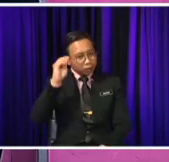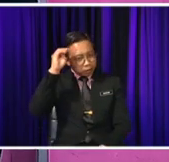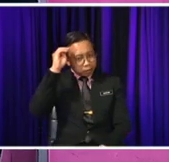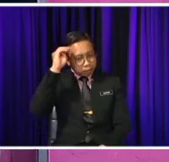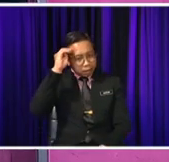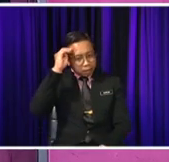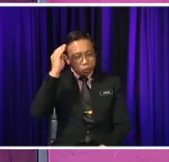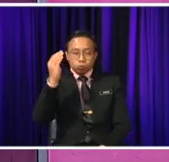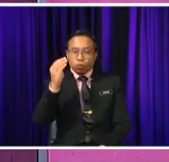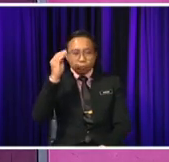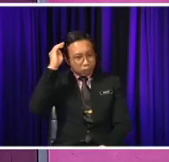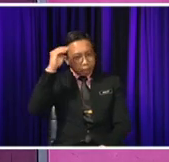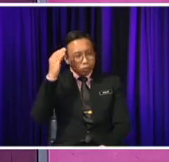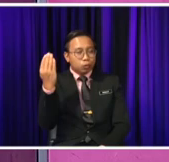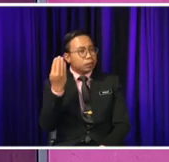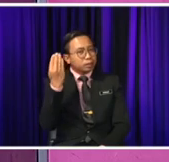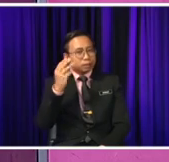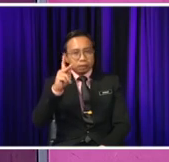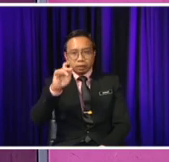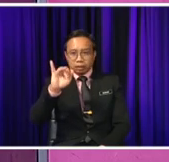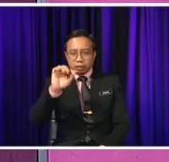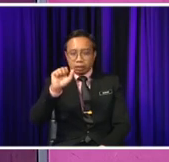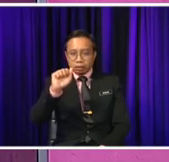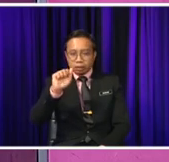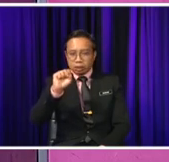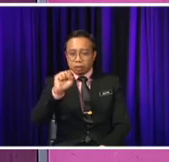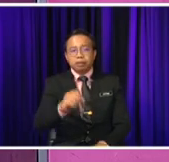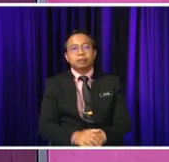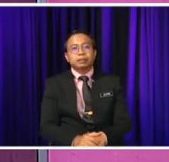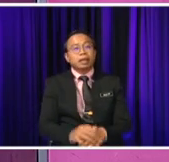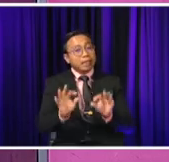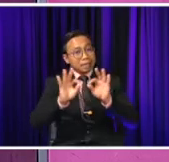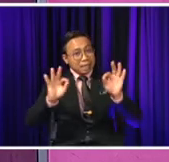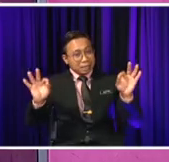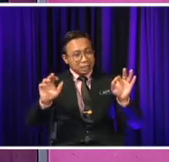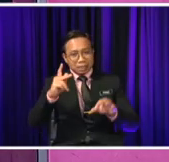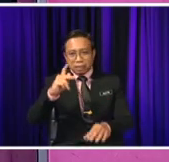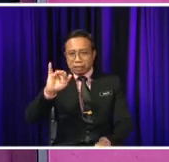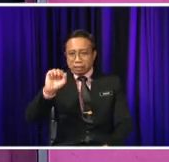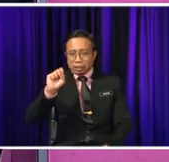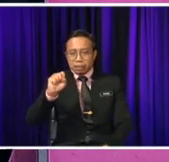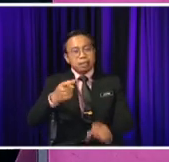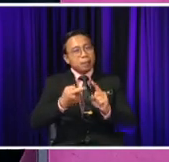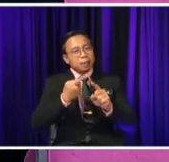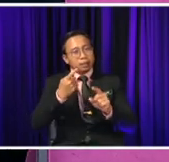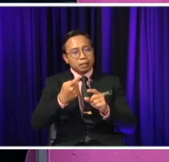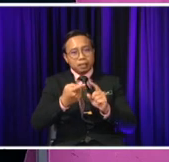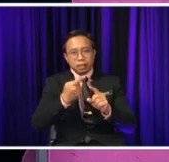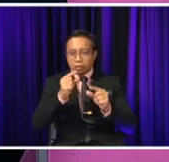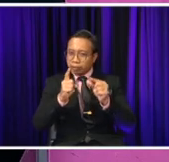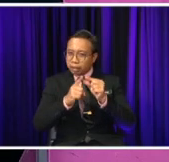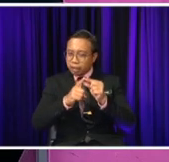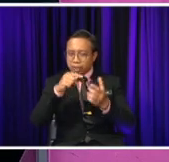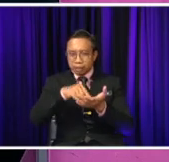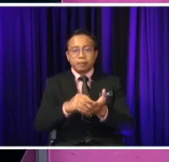berhias ada biasa ini kayak eee ayat-ayat Sunan dan sebagainya Iya ini sebenarnya diambil dari pada inilah perkataan Al